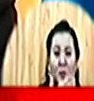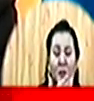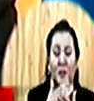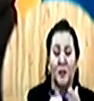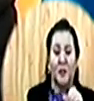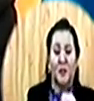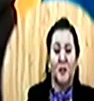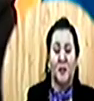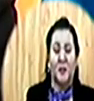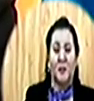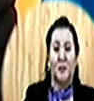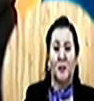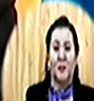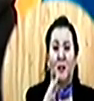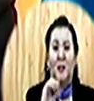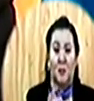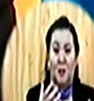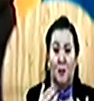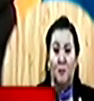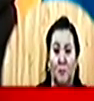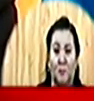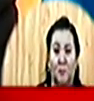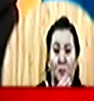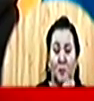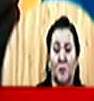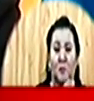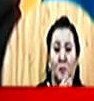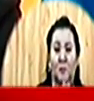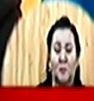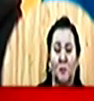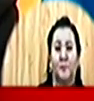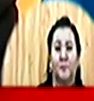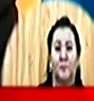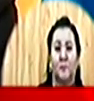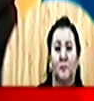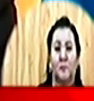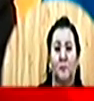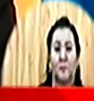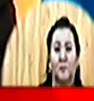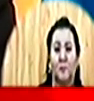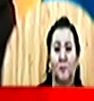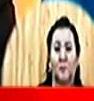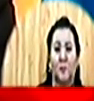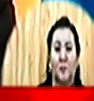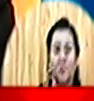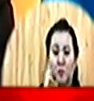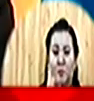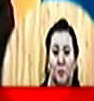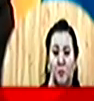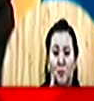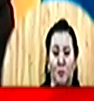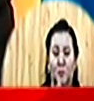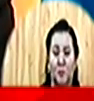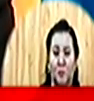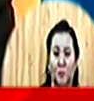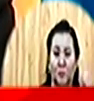нэгжийн эзэмшиж буй хувьцаанд мөнгөн хөрөнгөөр төрийн эзэмшлийн хувьцаанд компани эзэмшиж байгаа үнд